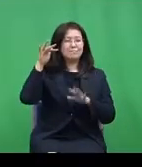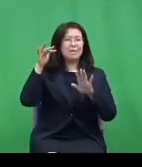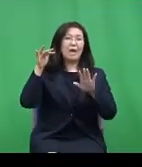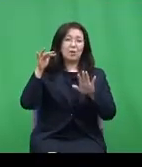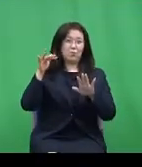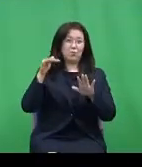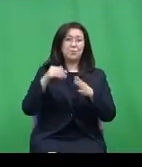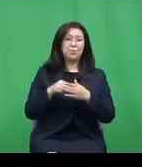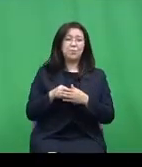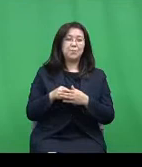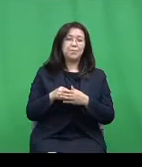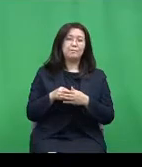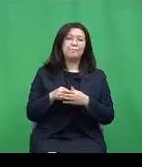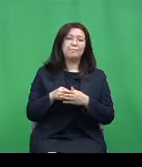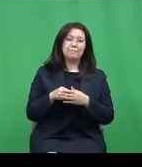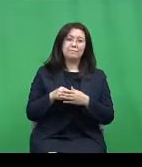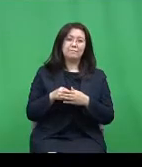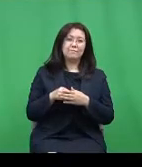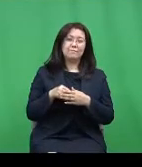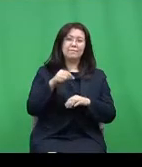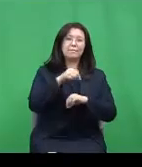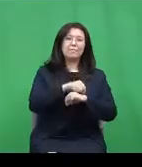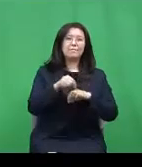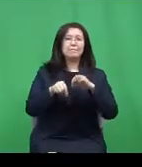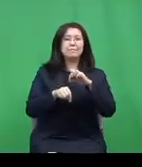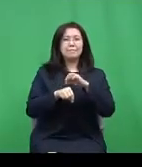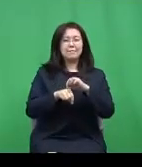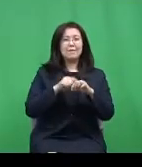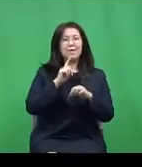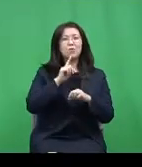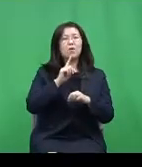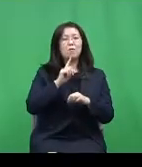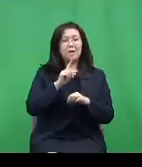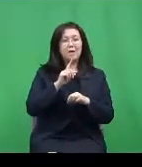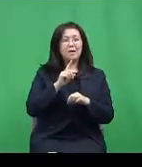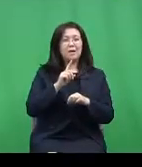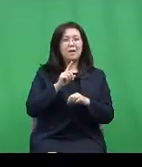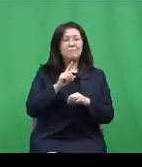けれど、やっぱりそうですね、まああえて言えば